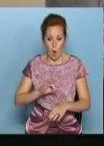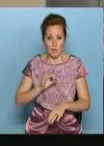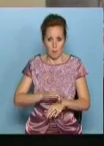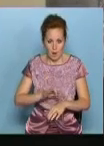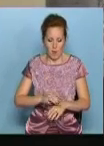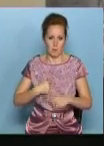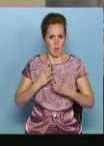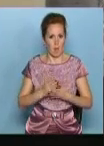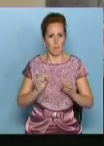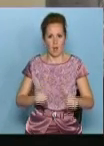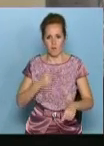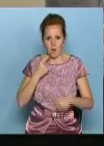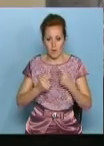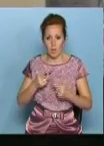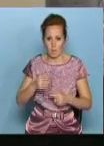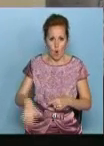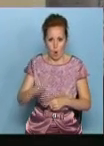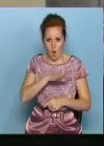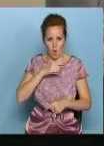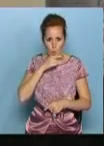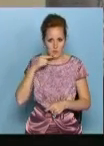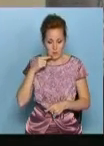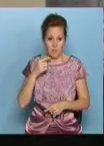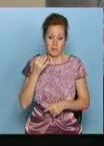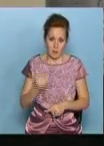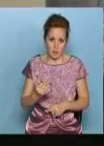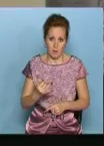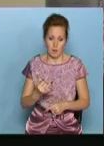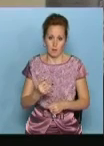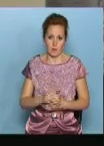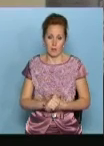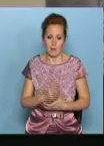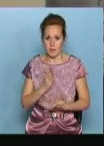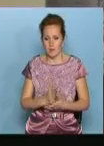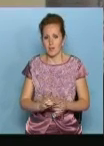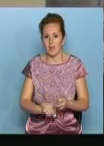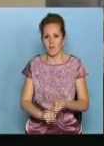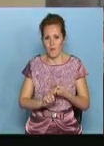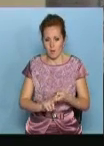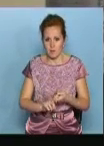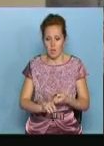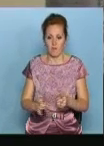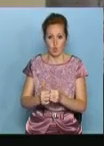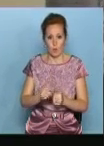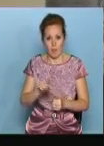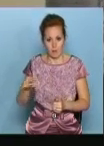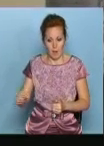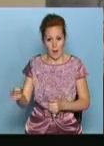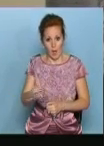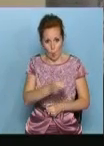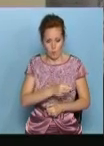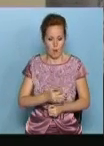говорить на сегодняшний день в целом по Российской Федерации. Ну и раз есть инфекция в соседних регионах, то